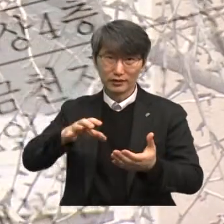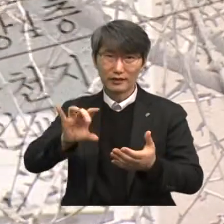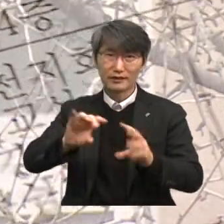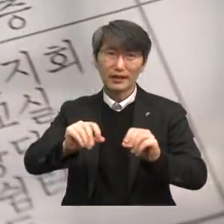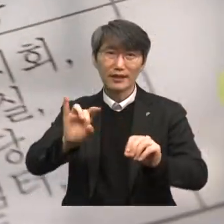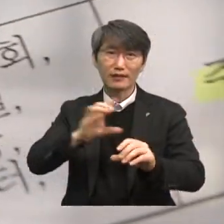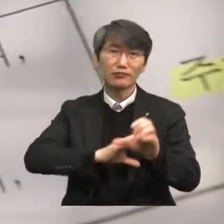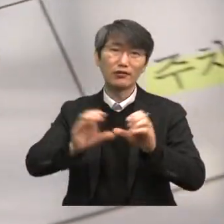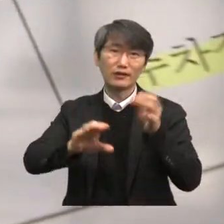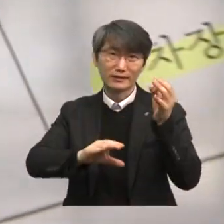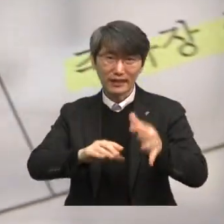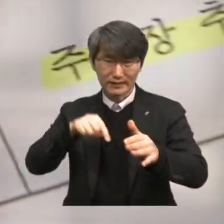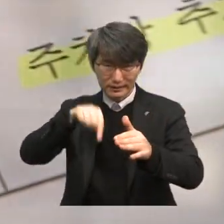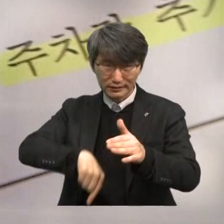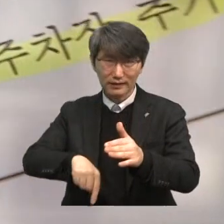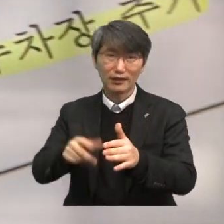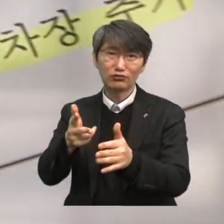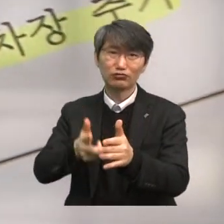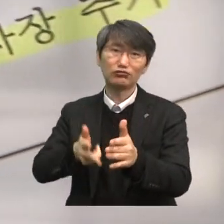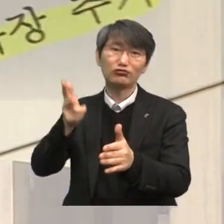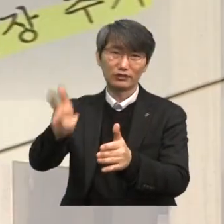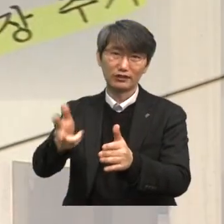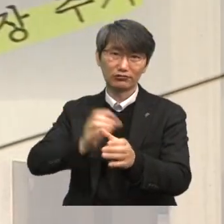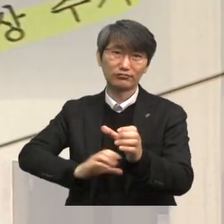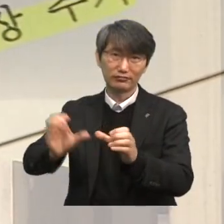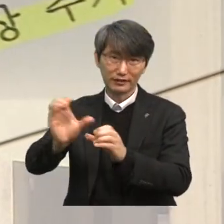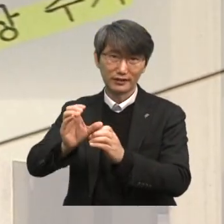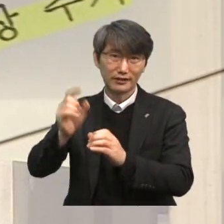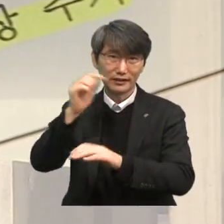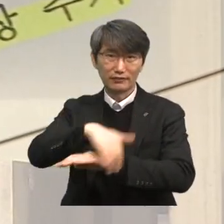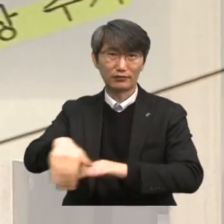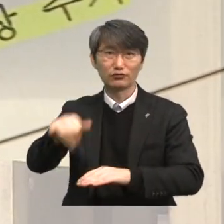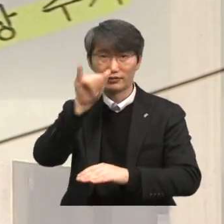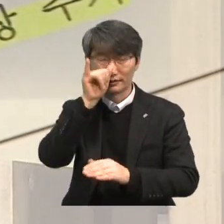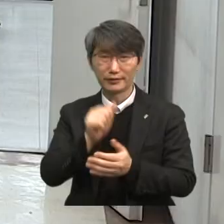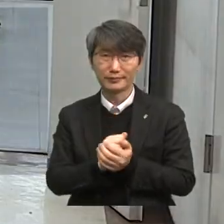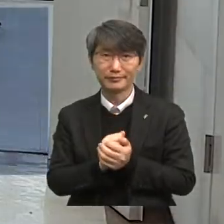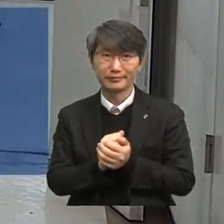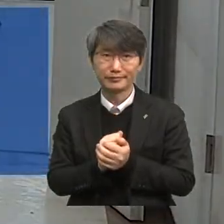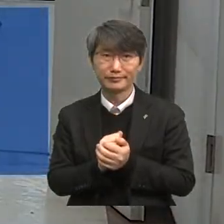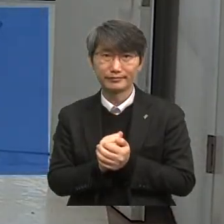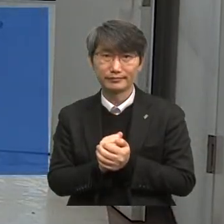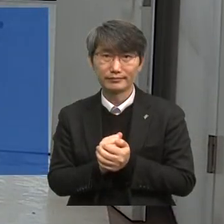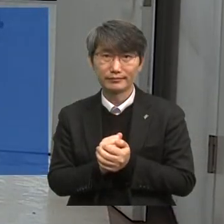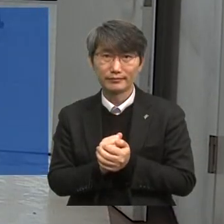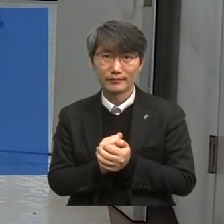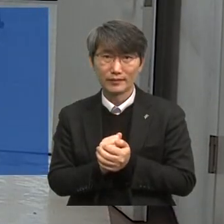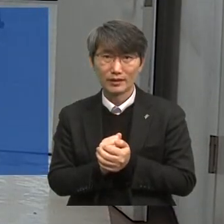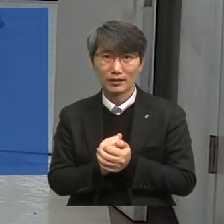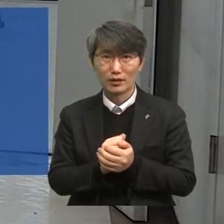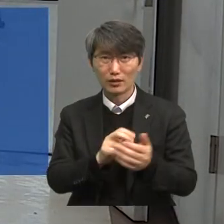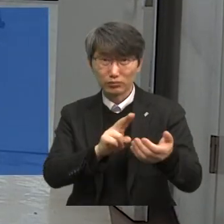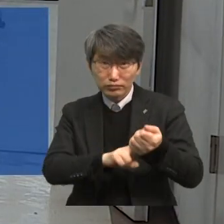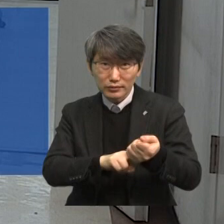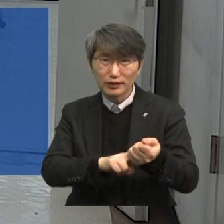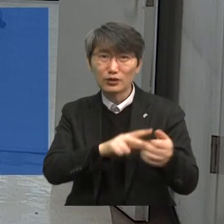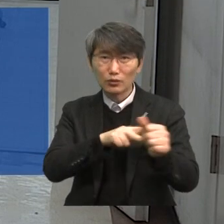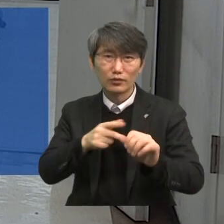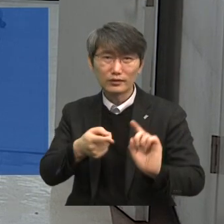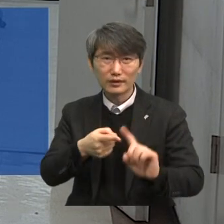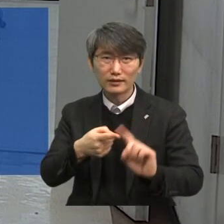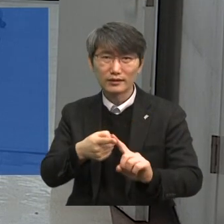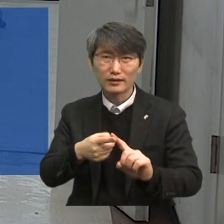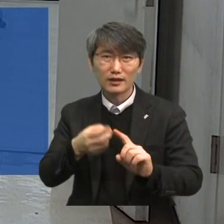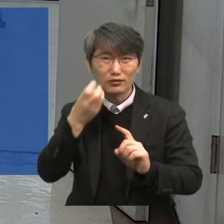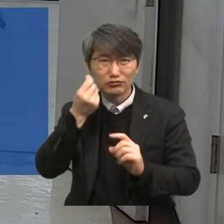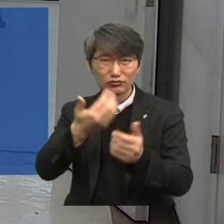매입해 지하층과 주차장을 추가하겠다는 게 집행부의 계획입니다. 다만 일부 정보를 비공개한 데 대해선 원활한 필지